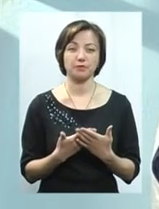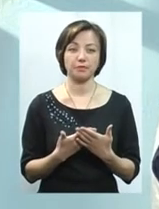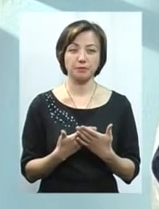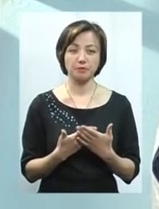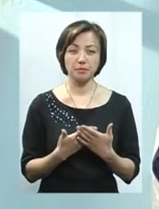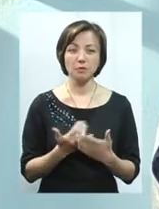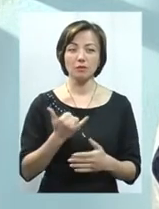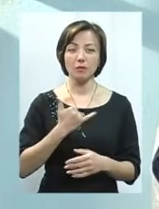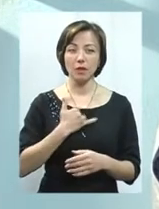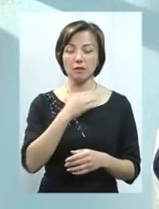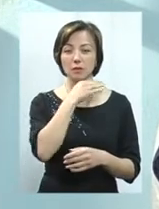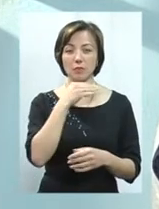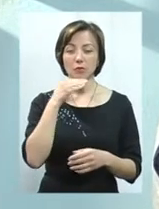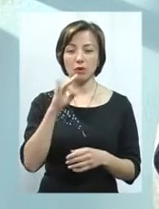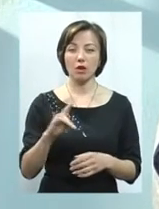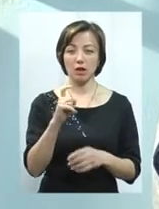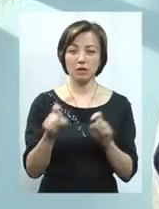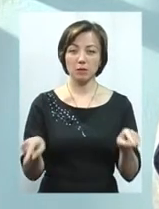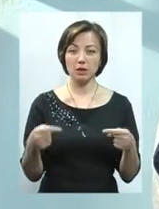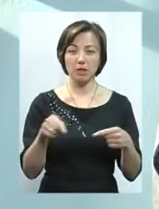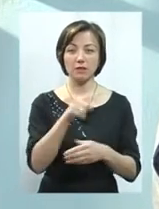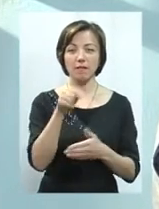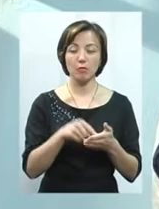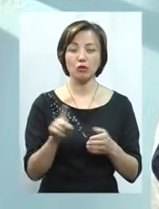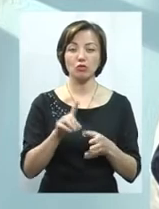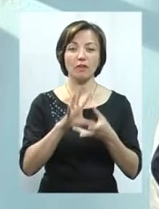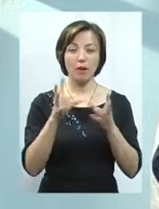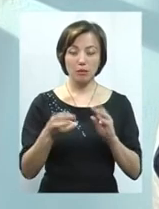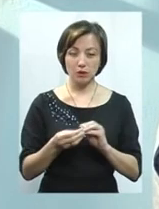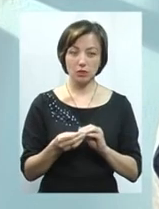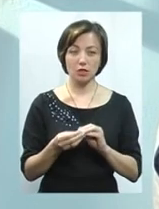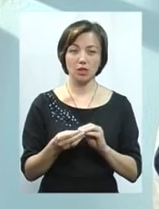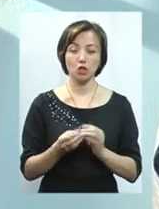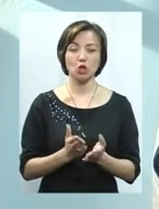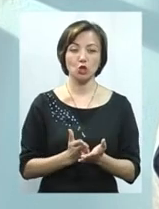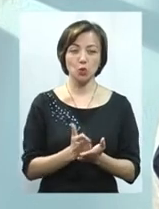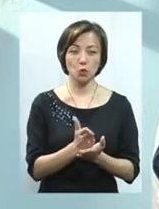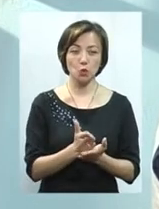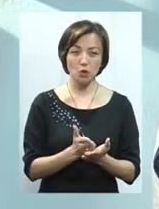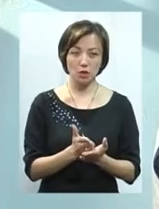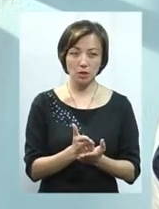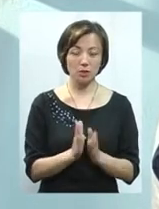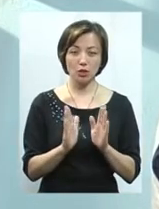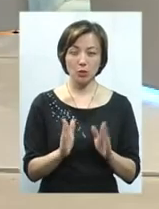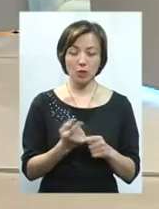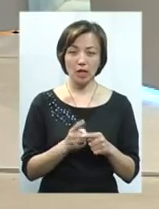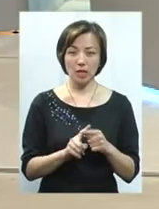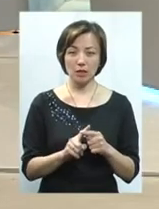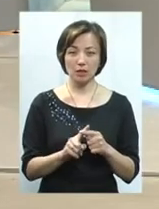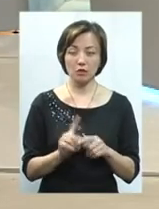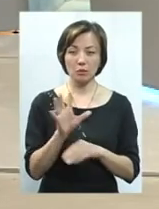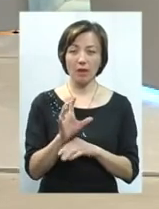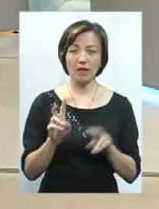нас неоднократно піднімався такий вопрос, що взагалі от служебних, не тільки там от цих собак, которых